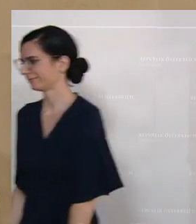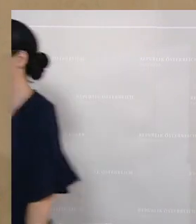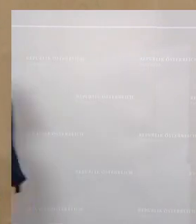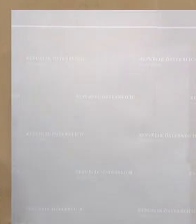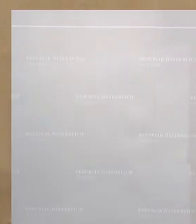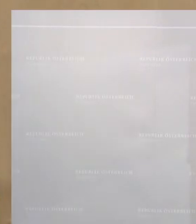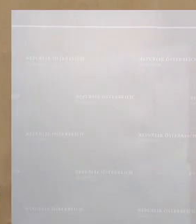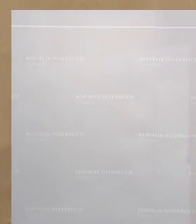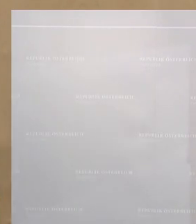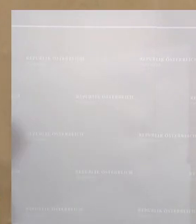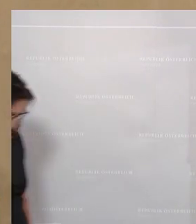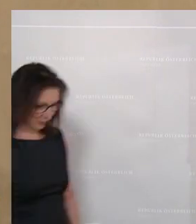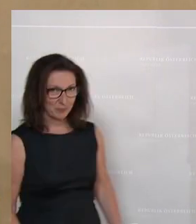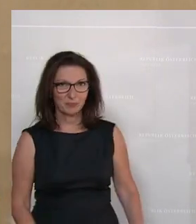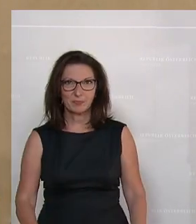herren